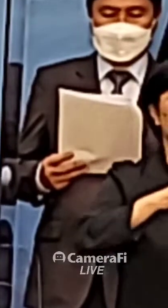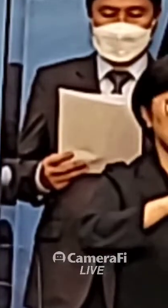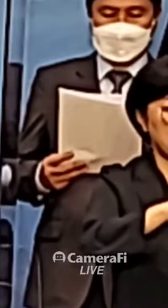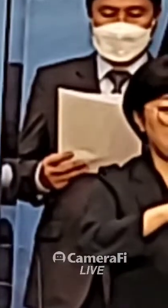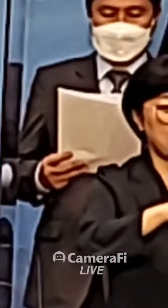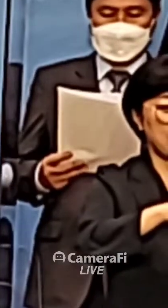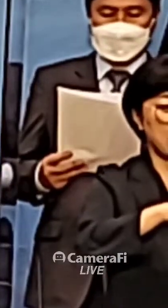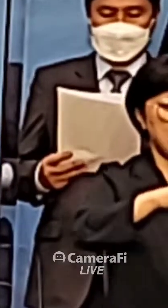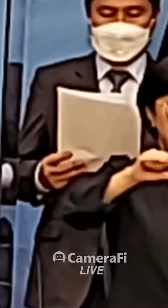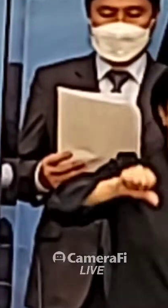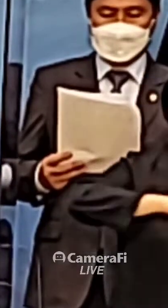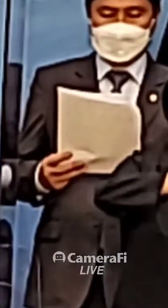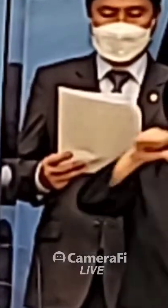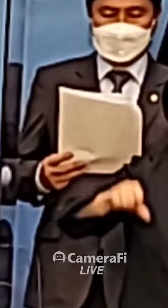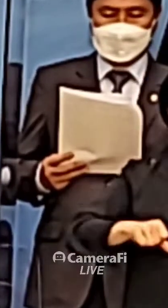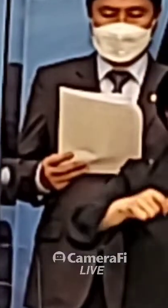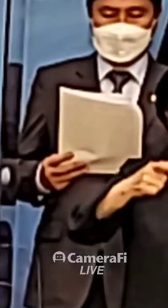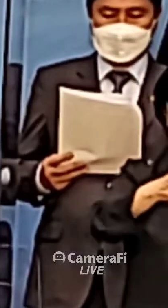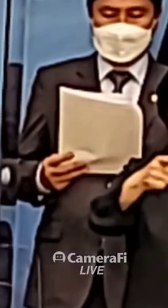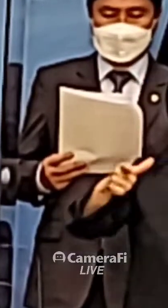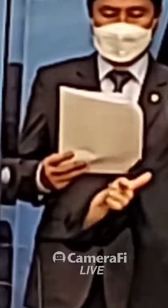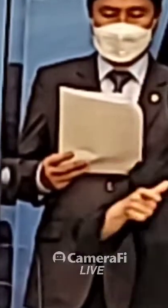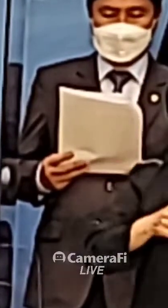농업, 환경의 면적은